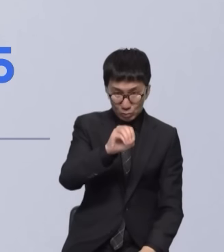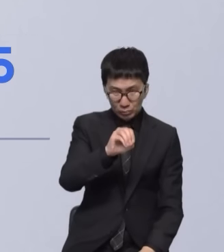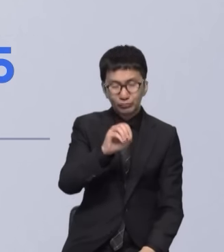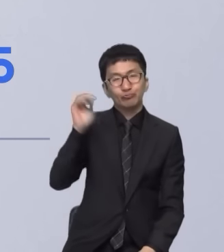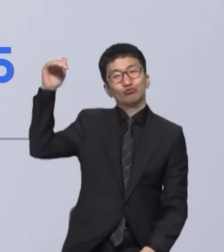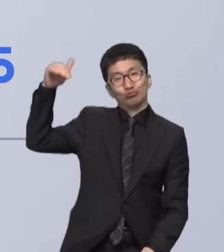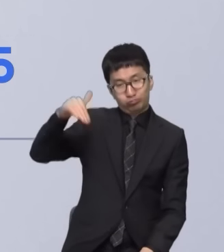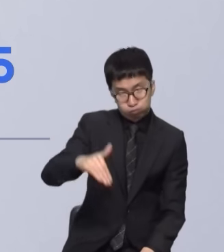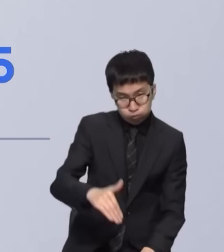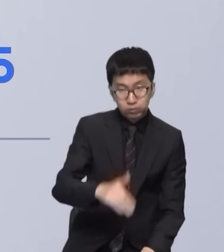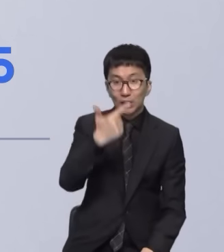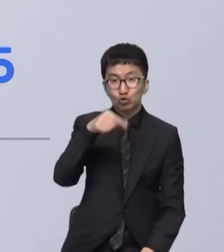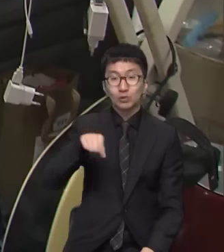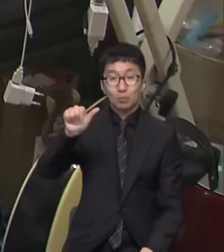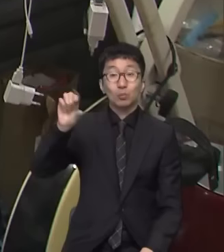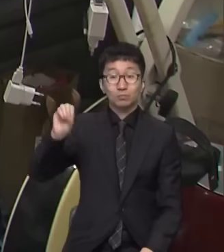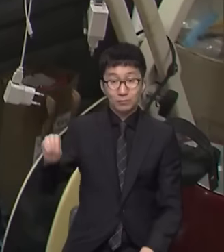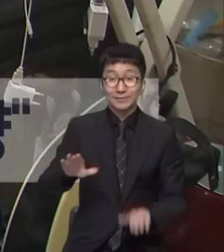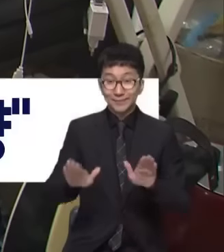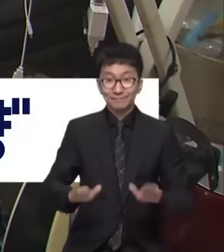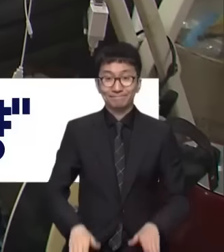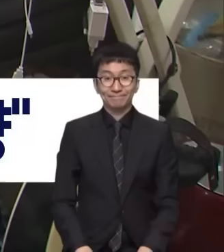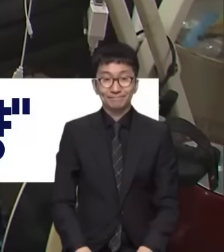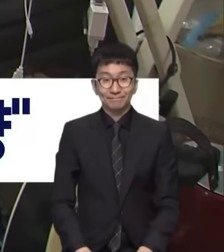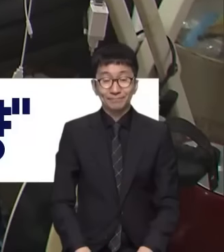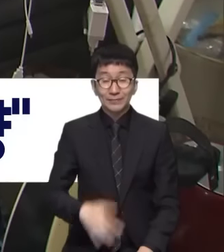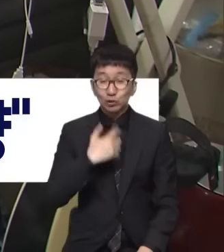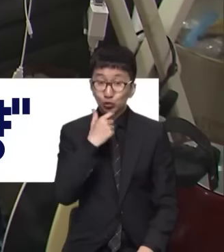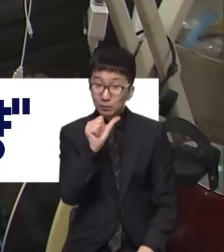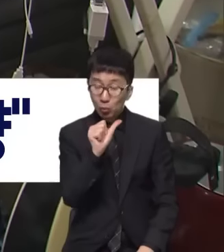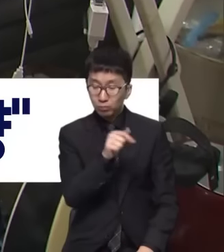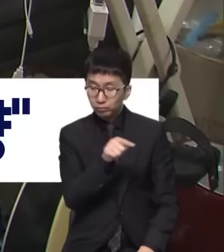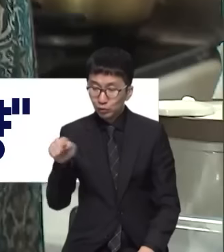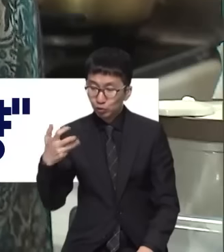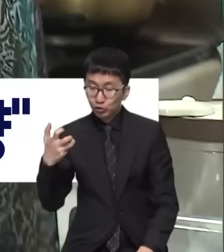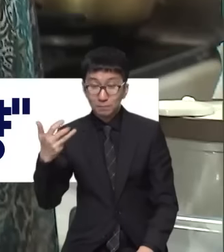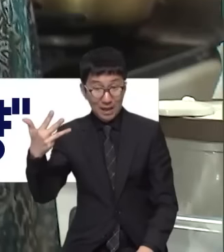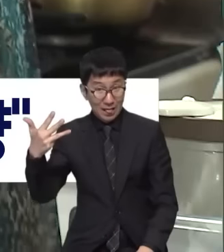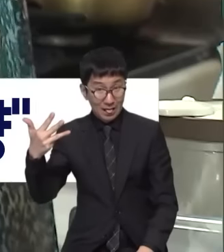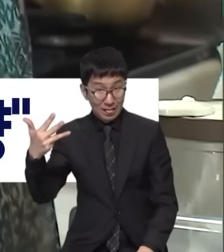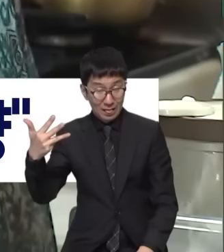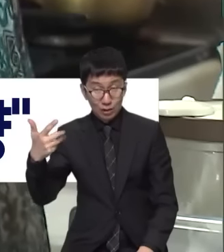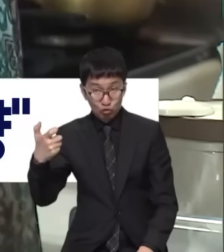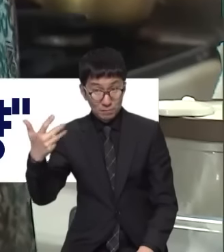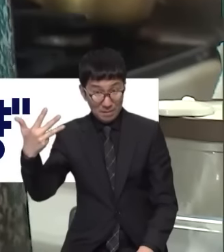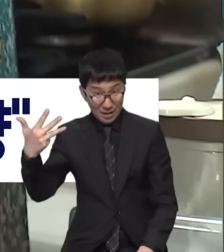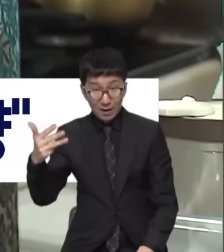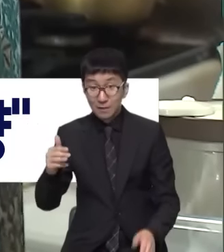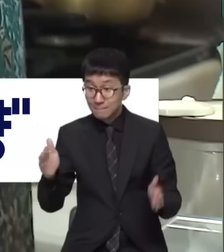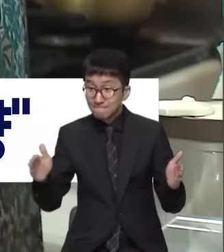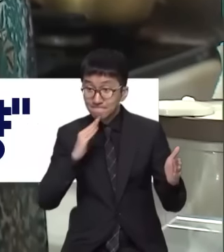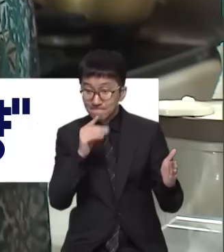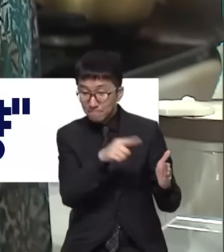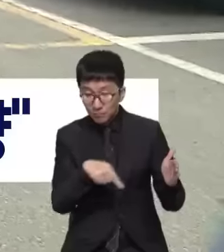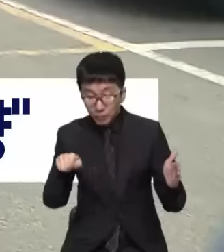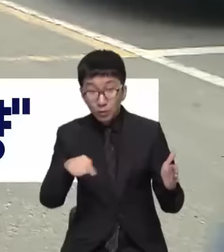6.5% 급락했습니다 현재 65세에서 68세인 베이비 부머 세대가 전체 노인의